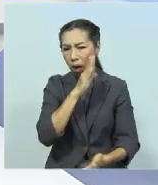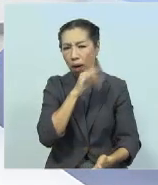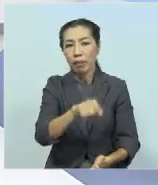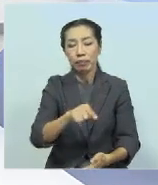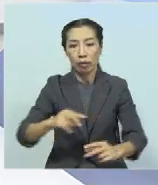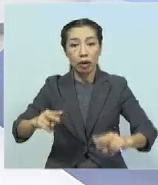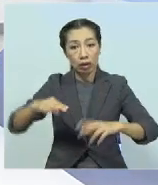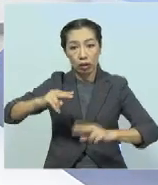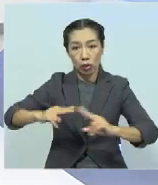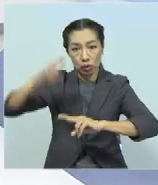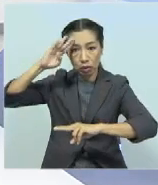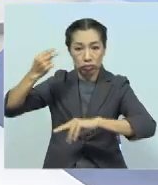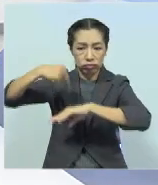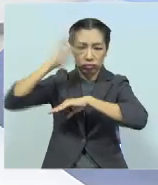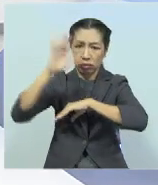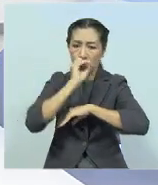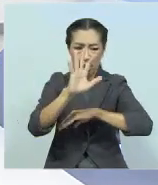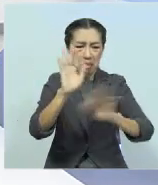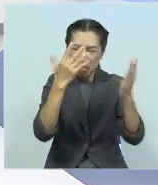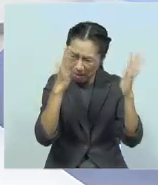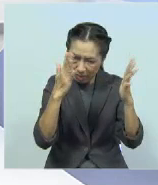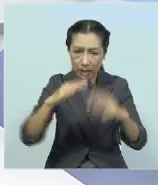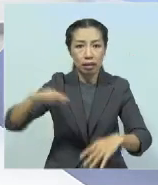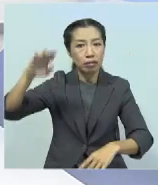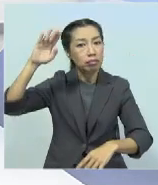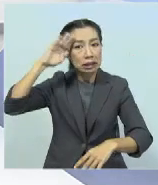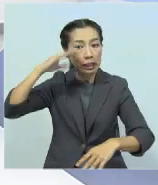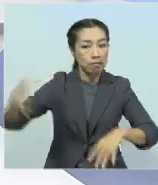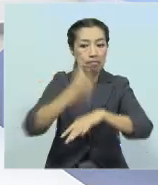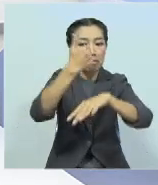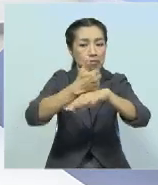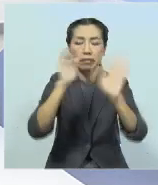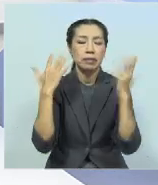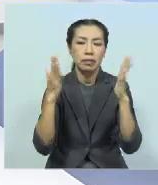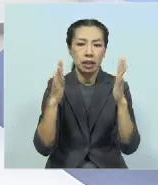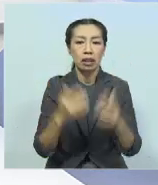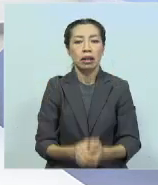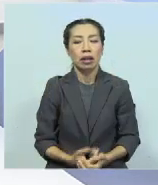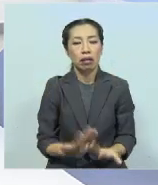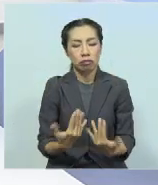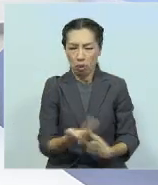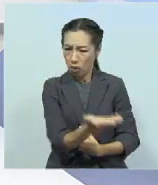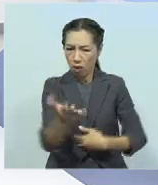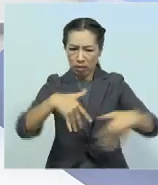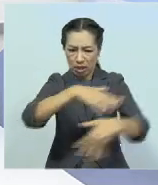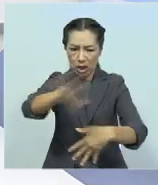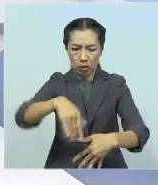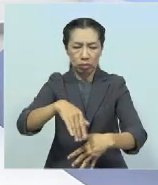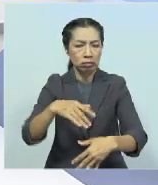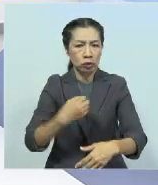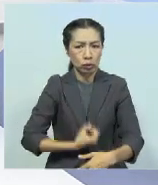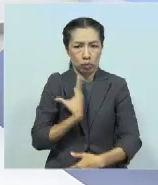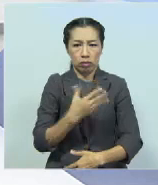มออกมายืนยันนะครับว่าไม่มีการทำรัฐประหารตามที่มีข่าวลือเกิดขึ้นอย่างแน่นอนพร้อมขอให้ประชาชนนั้นอย่าตื่นตระหน